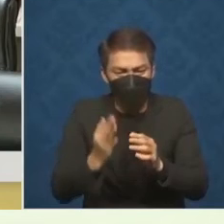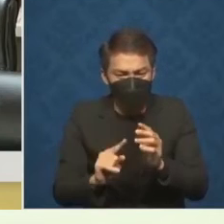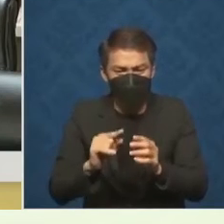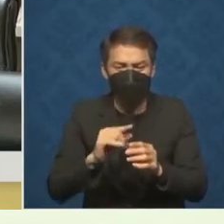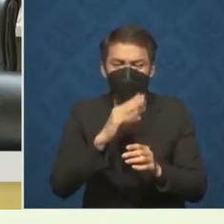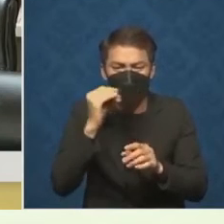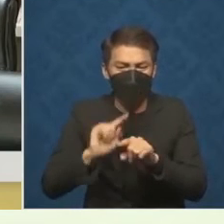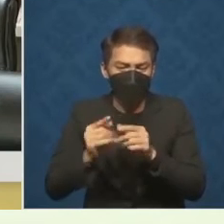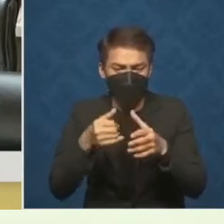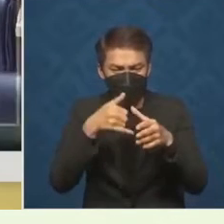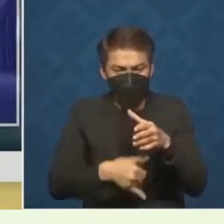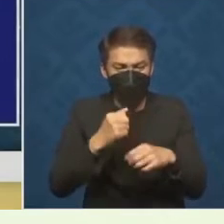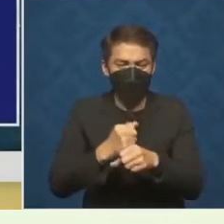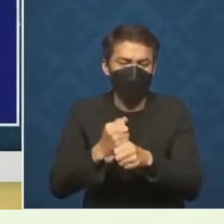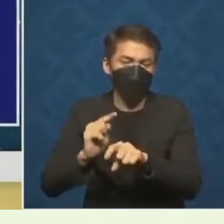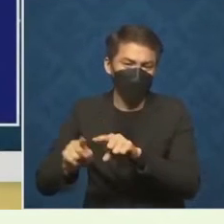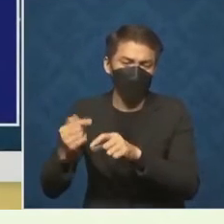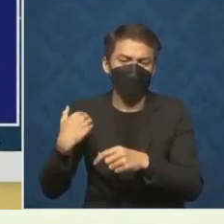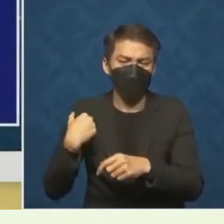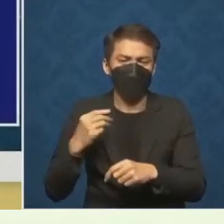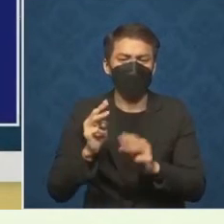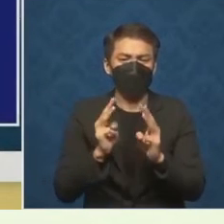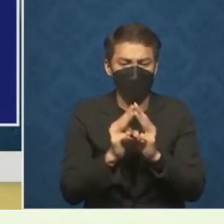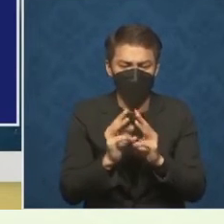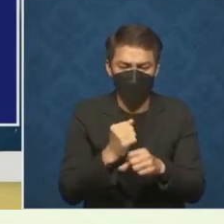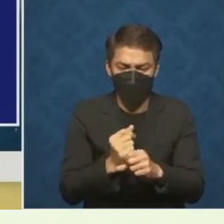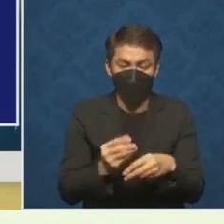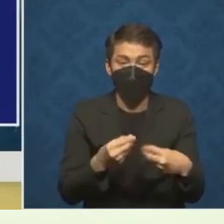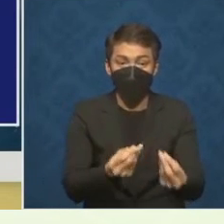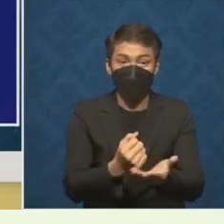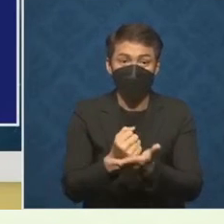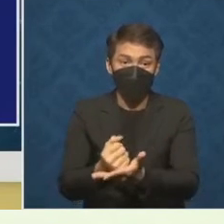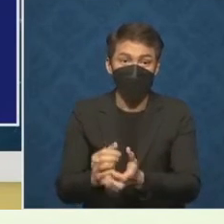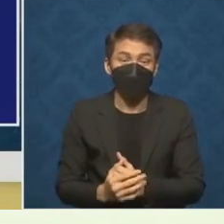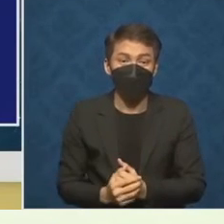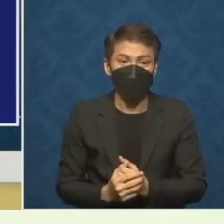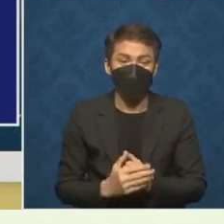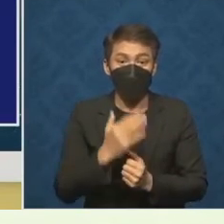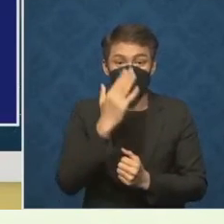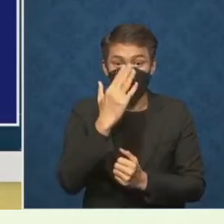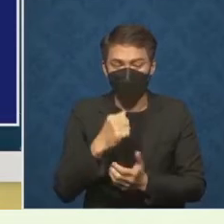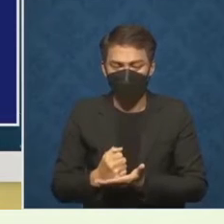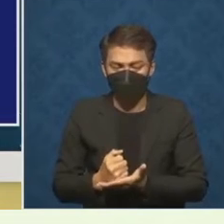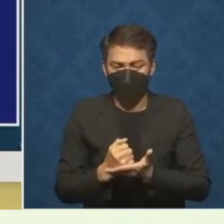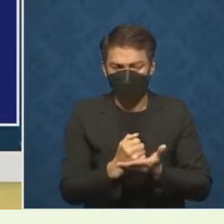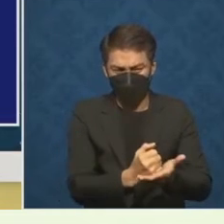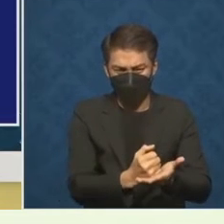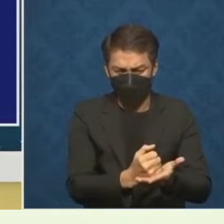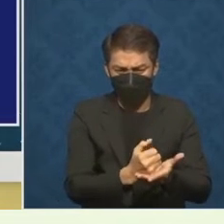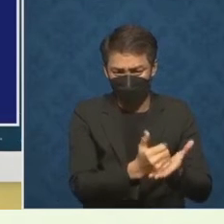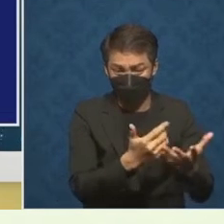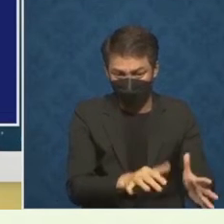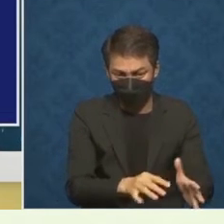หมดนะนี่มันเป็นเรื่องสัญญาที่จะให้นะเพื่อให้เลือกผู้สมัครเบอร์หนึ่งทั้งนั้นนะครับน